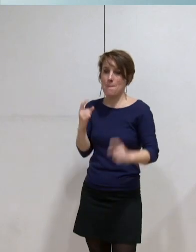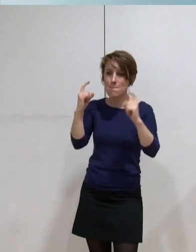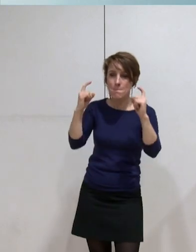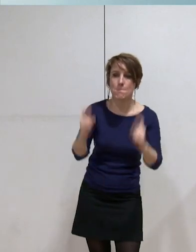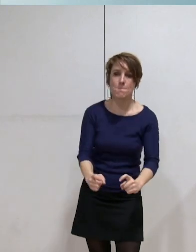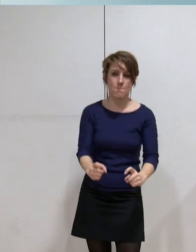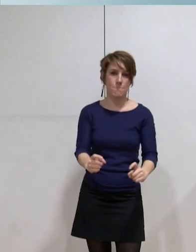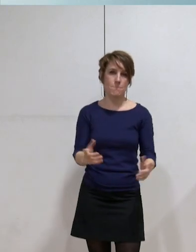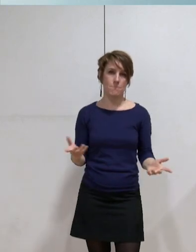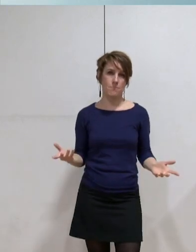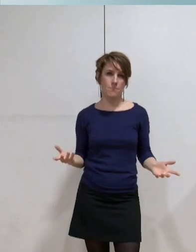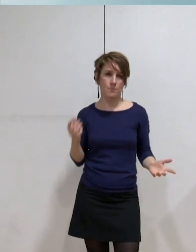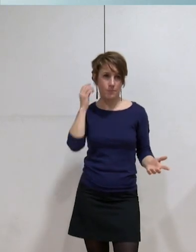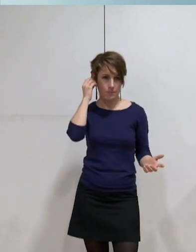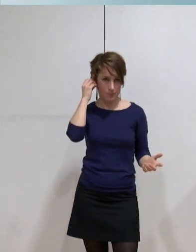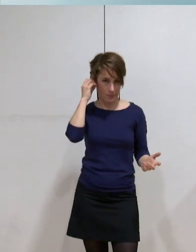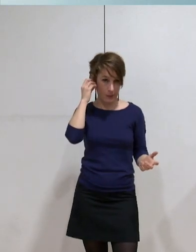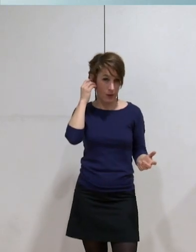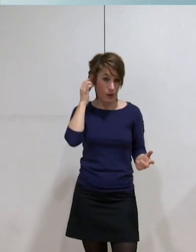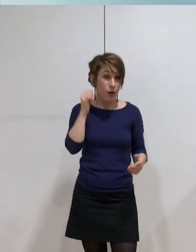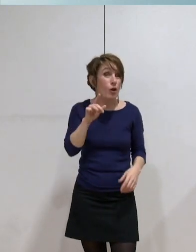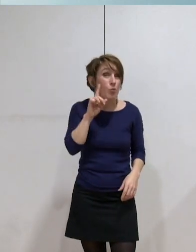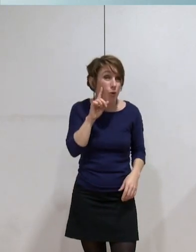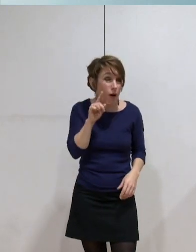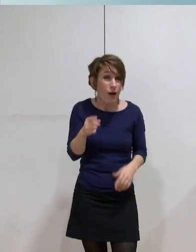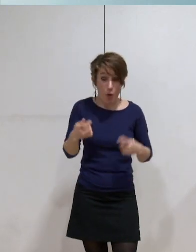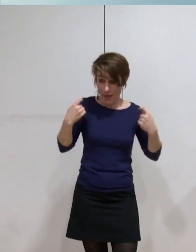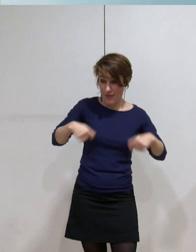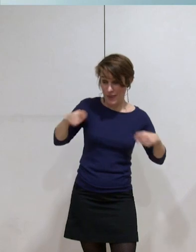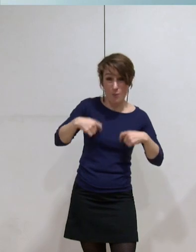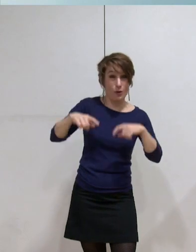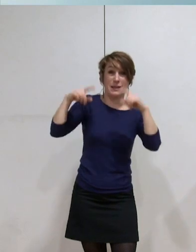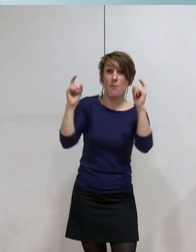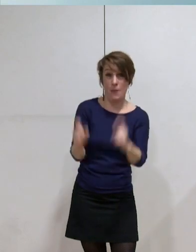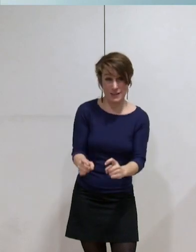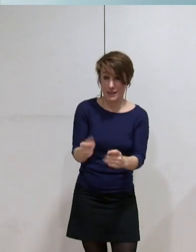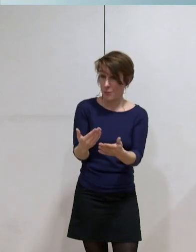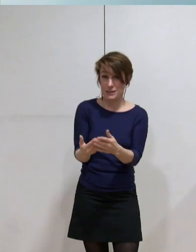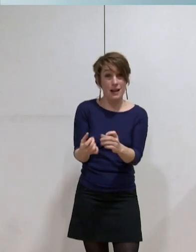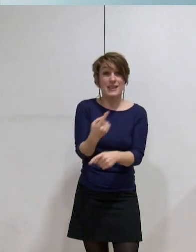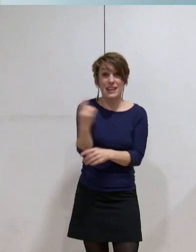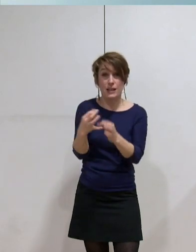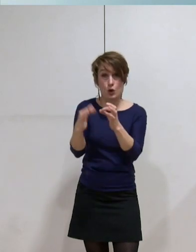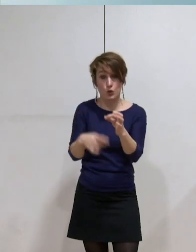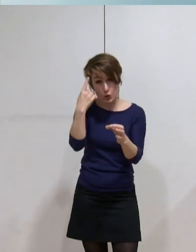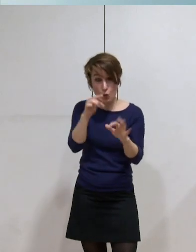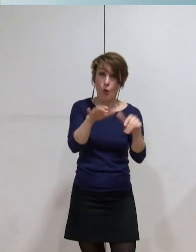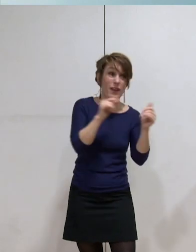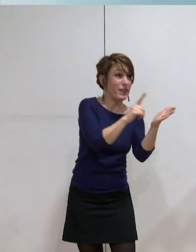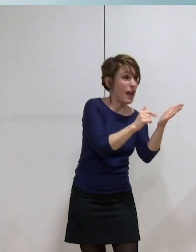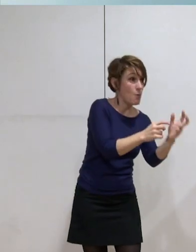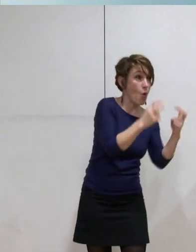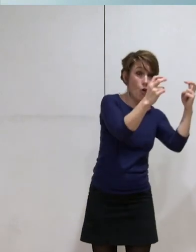c'est évidemment le seul moyen de n'augmenter ni la dette ni les impôts